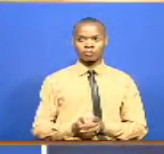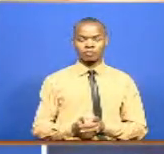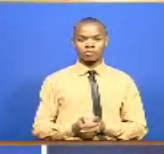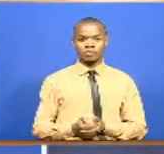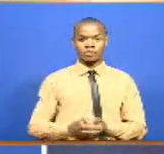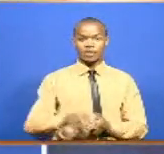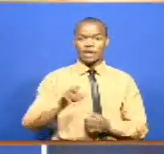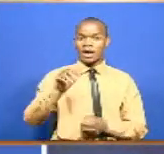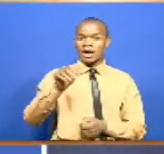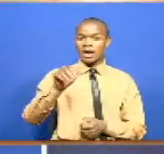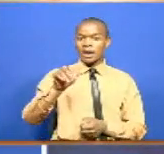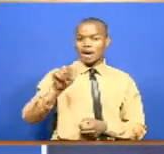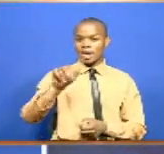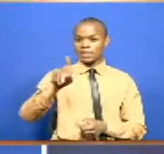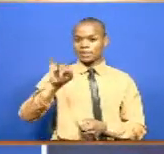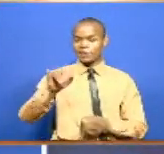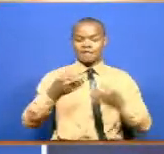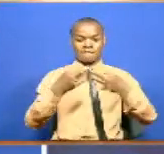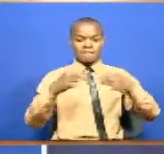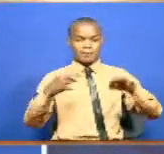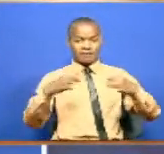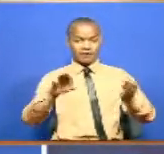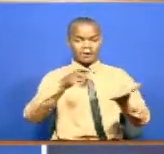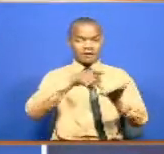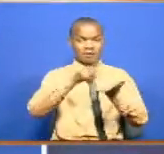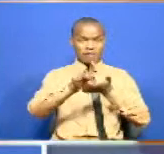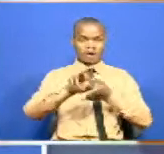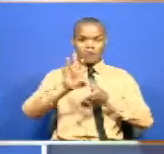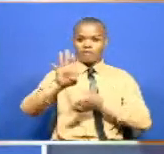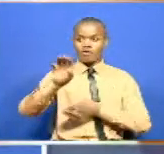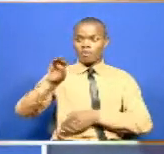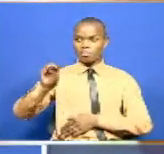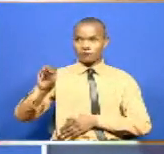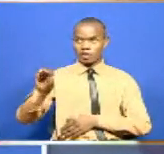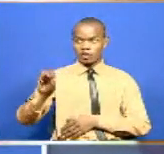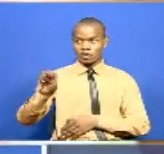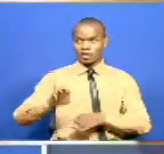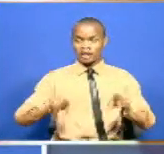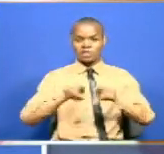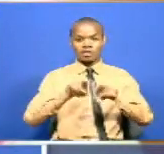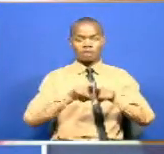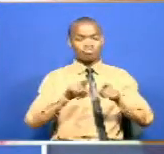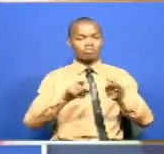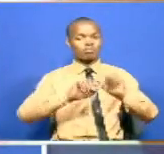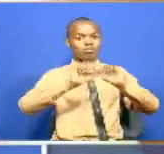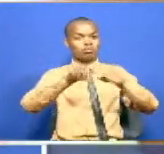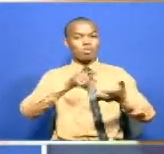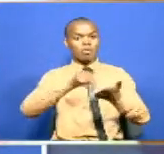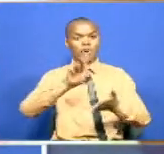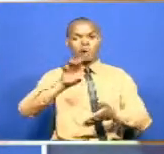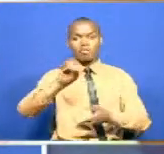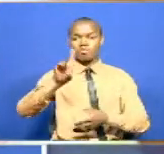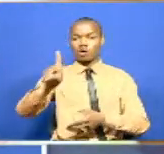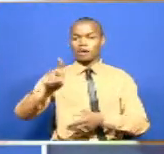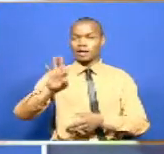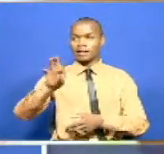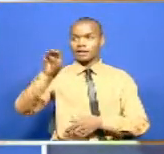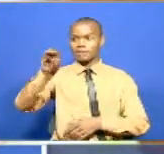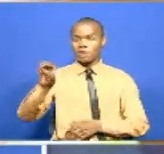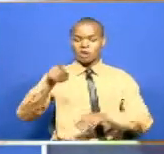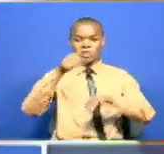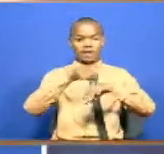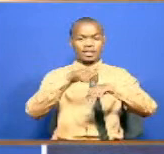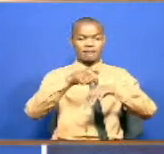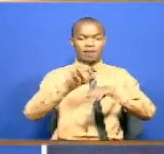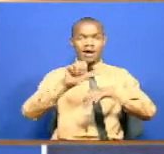Aisha aliachiliwa huru kwa dhamana ya shilingi milioni 4 pesa taslim au bondi ya shilingi milioni 3, huku mshukiwa